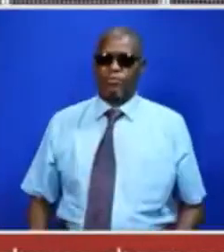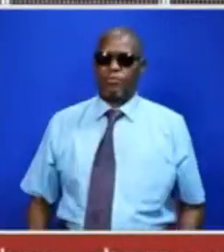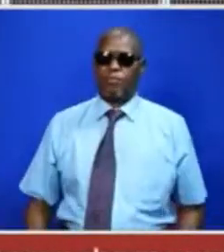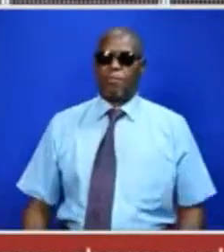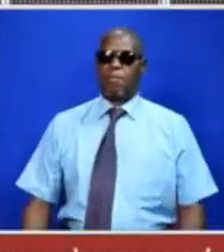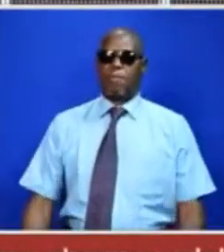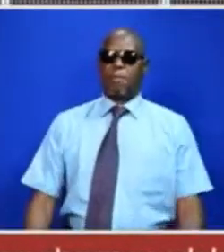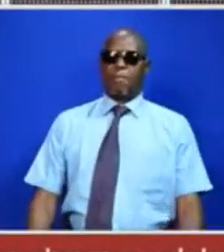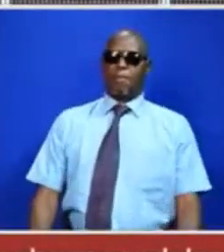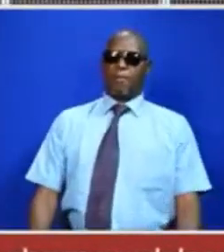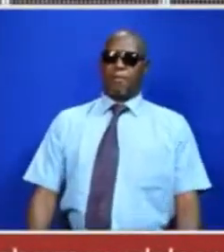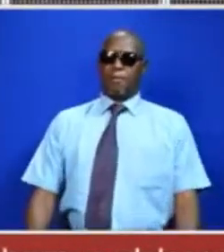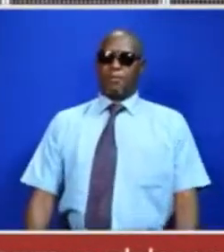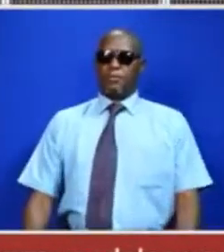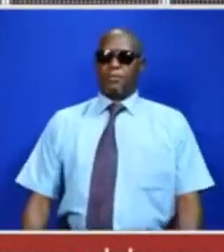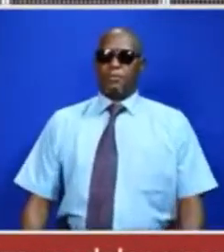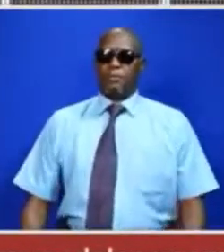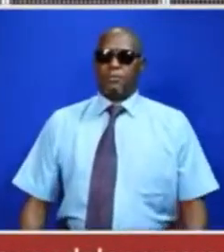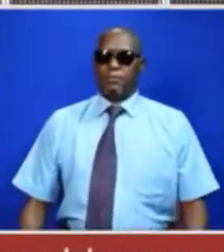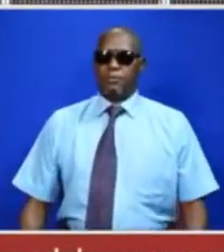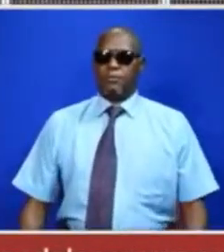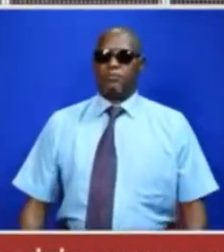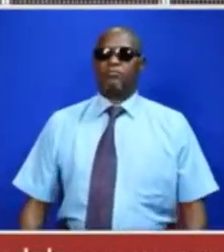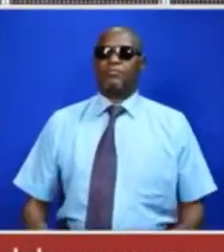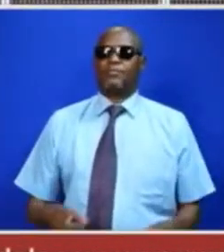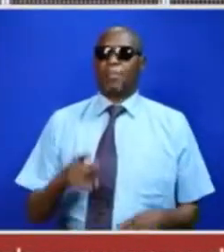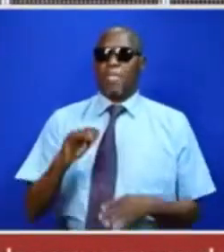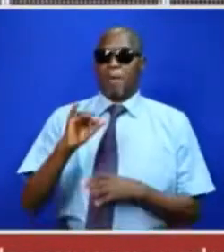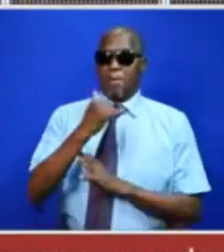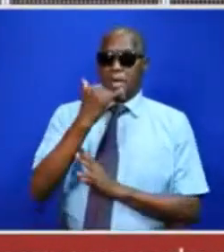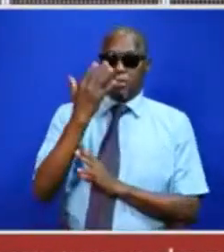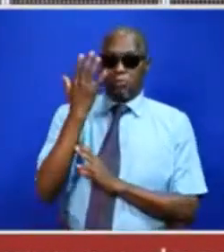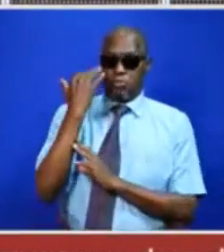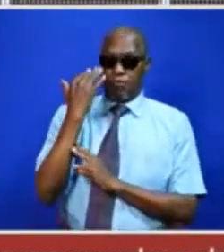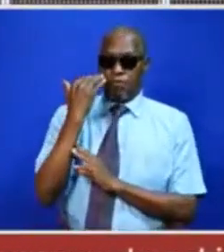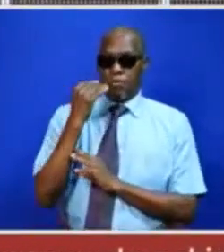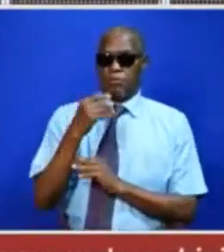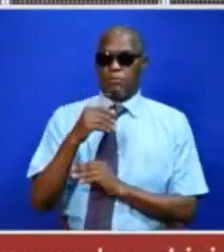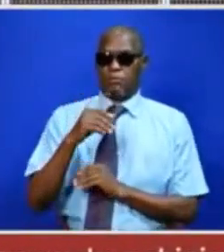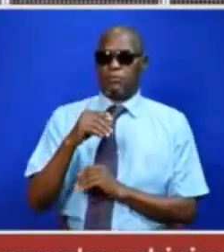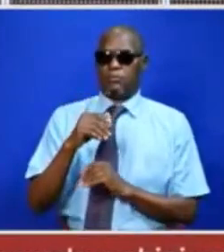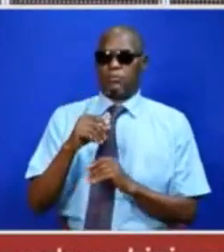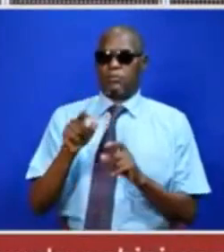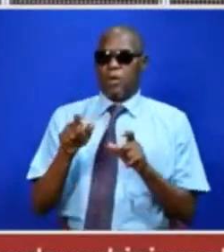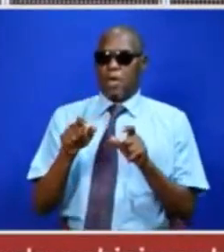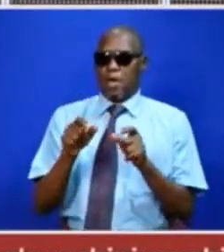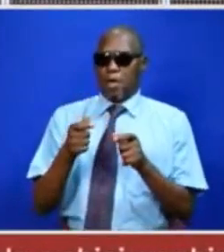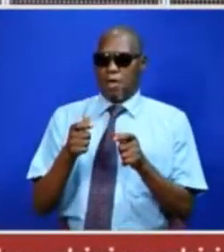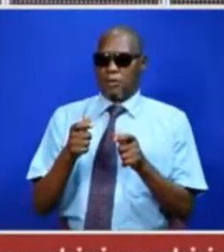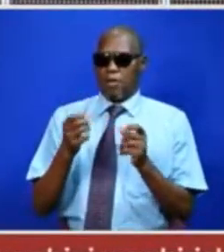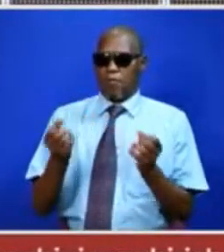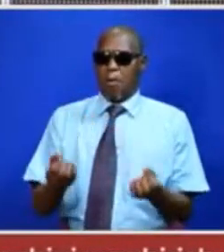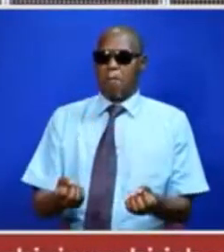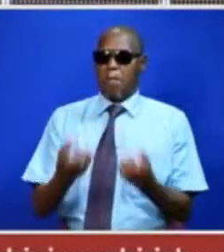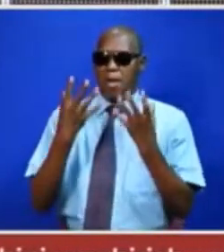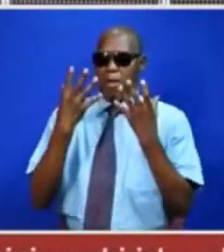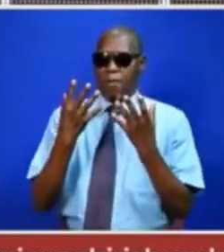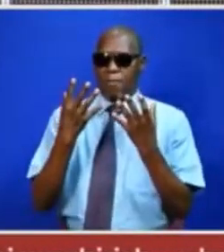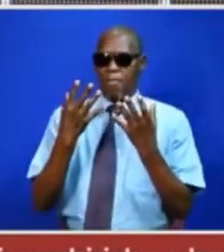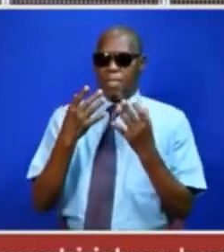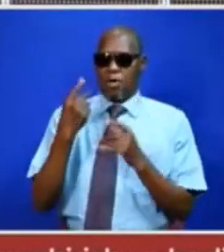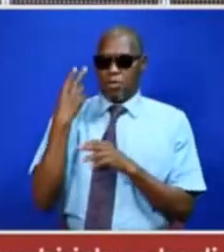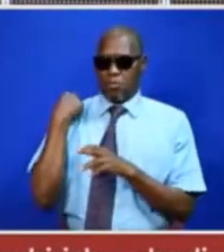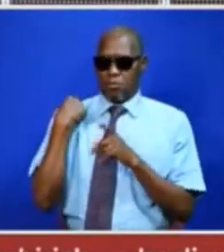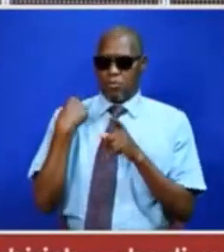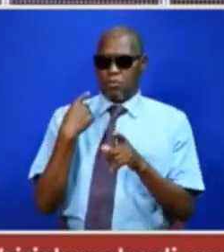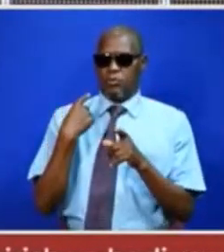Mtazamaji, mmiliki wa tenki ya gesi iliyolipuka eneo la Embakasi na kusababisha mkasa uliotokea atasalia kizuizini kwa siku 14 zaidi,